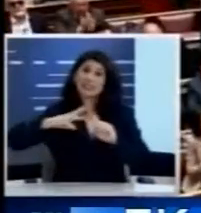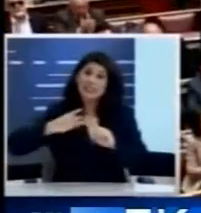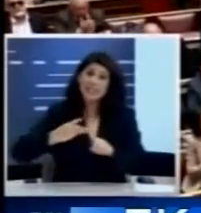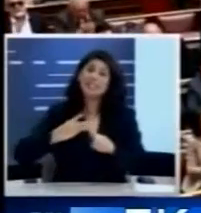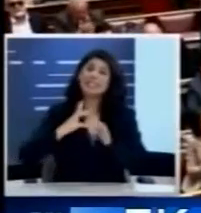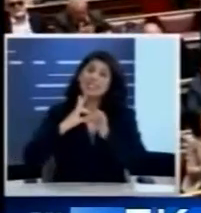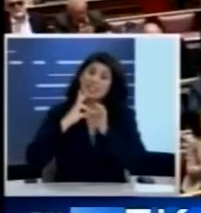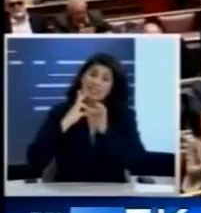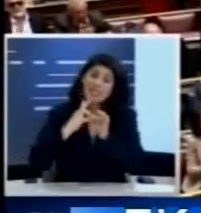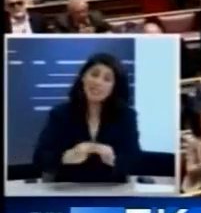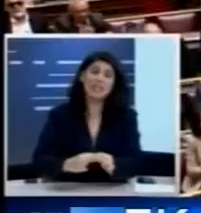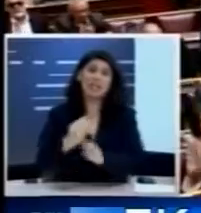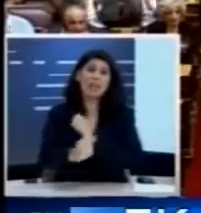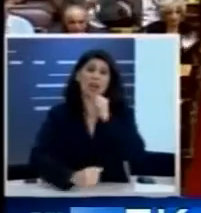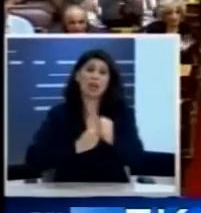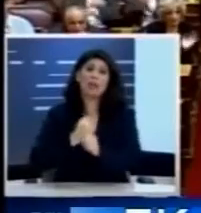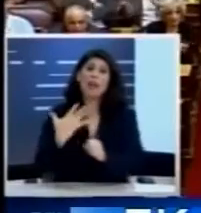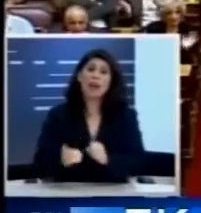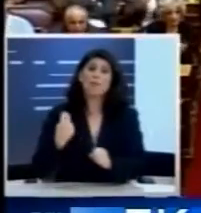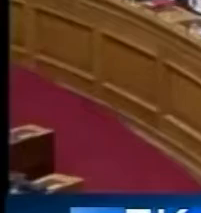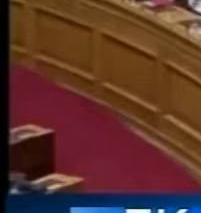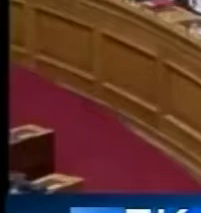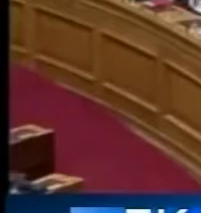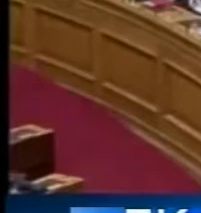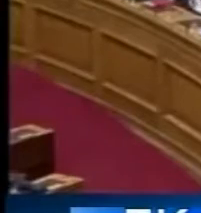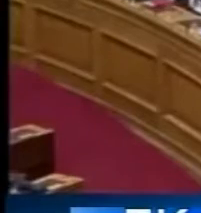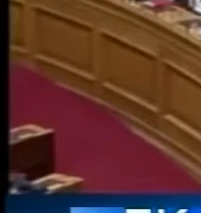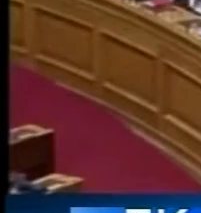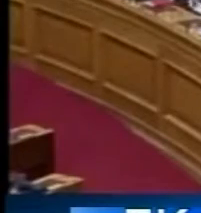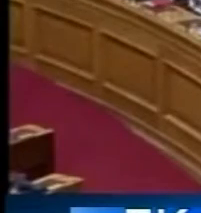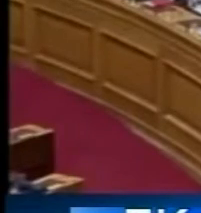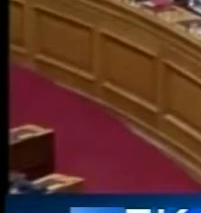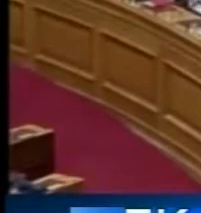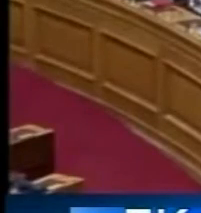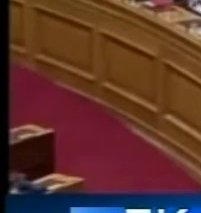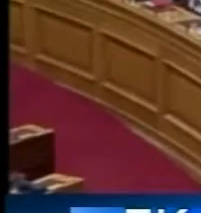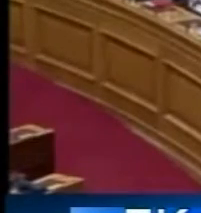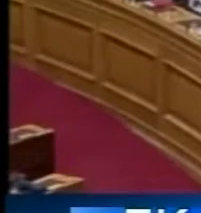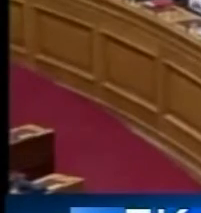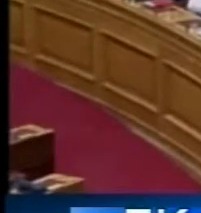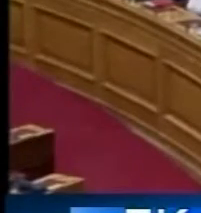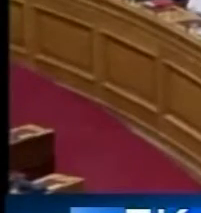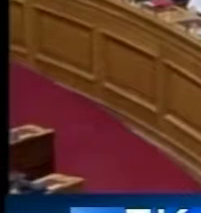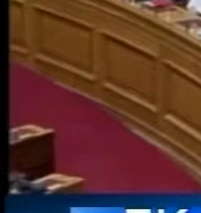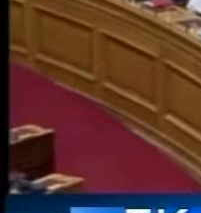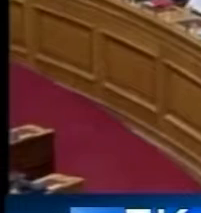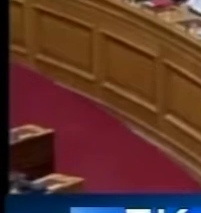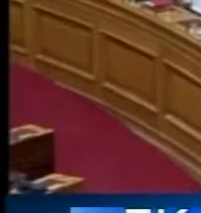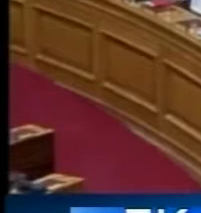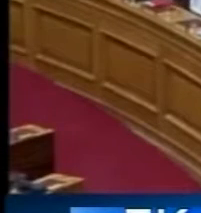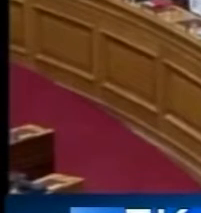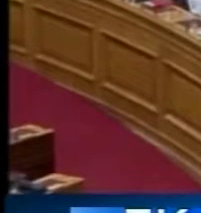το 2022. Στην ψηφοφορία που έγινε, τα κόμματα τοποθετήθηκαν ως εξής. Την τροπολογία για το συντελεστή